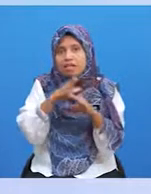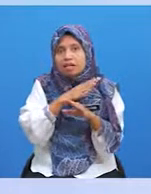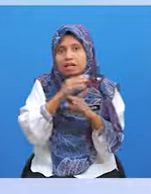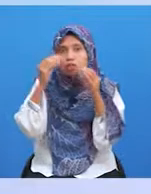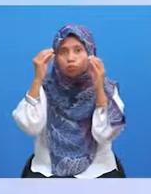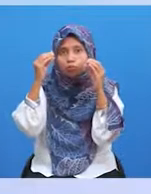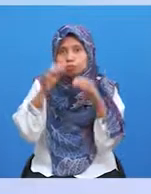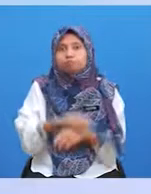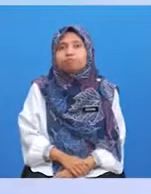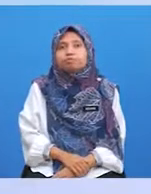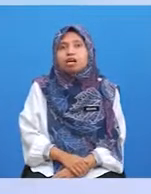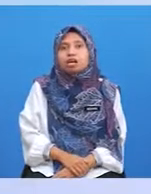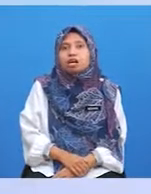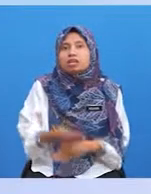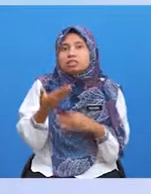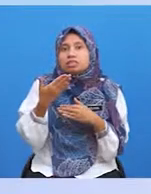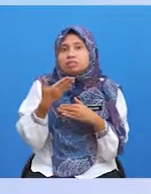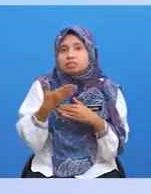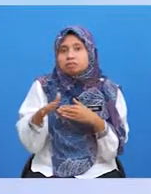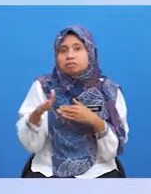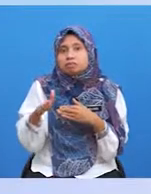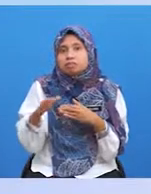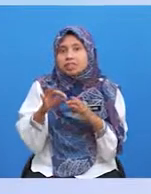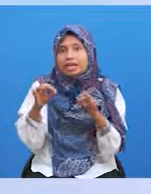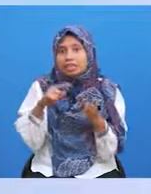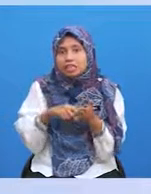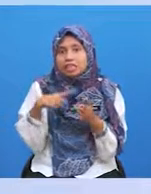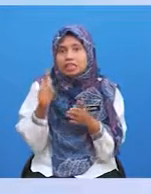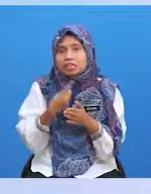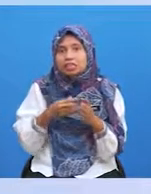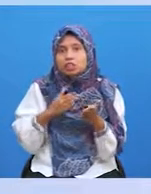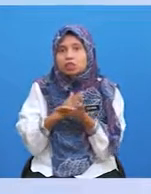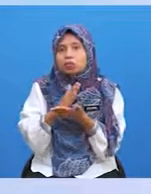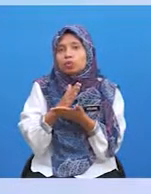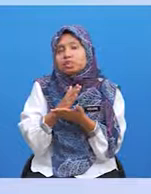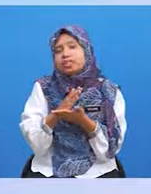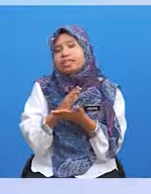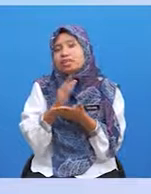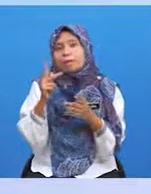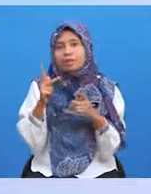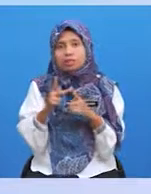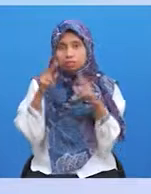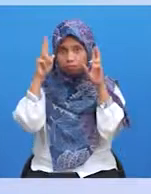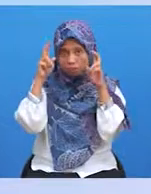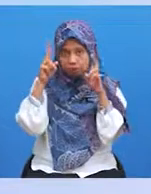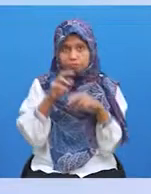guru. Selepas ayat ini, kita teruskan menjurus kepada